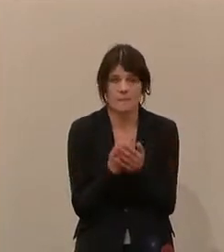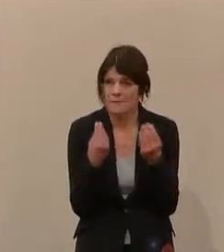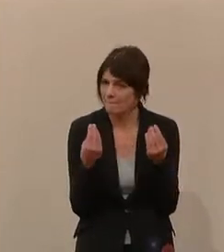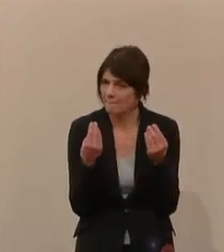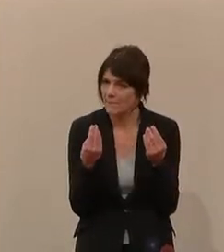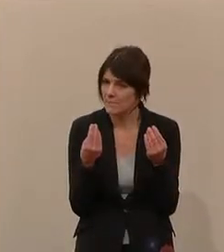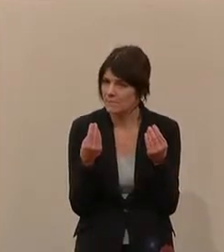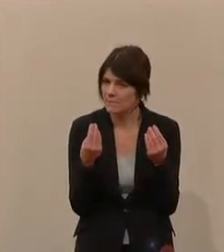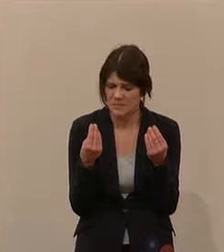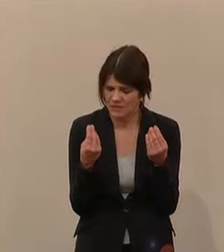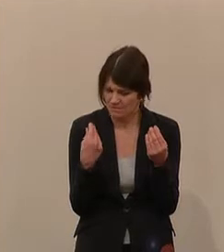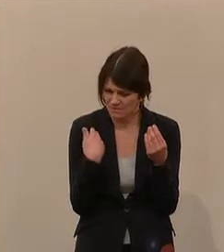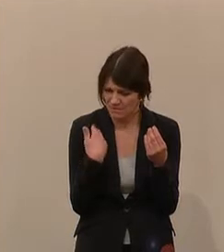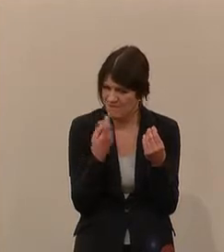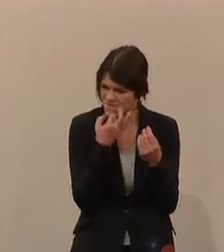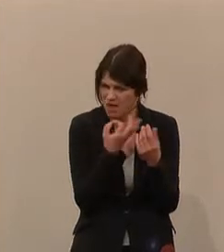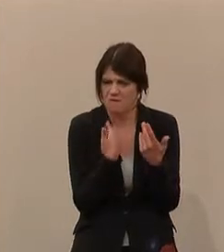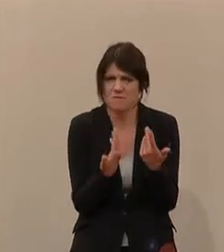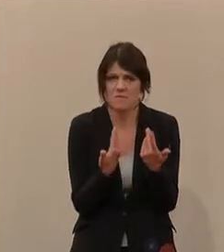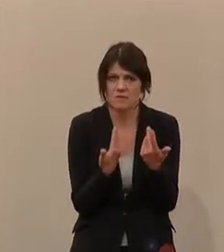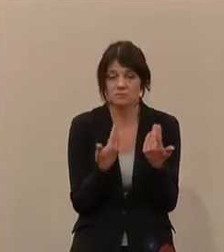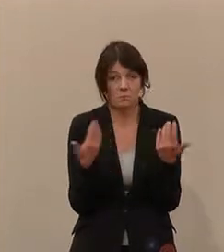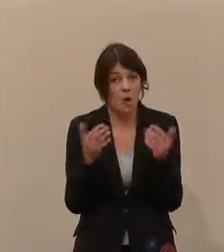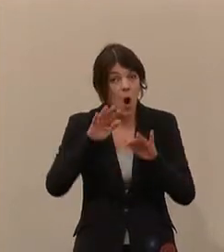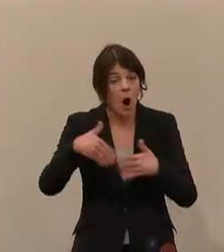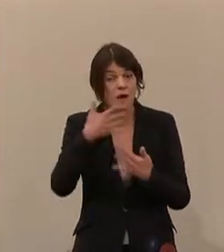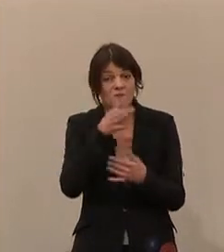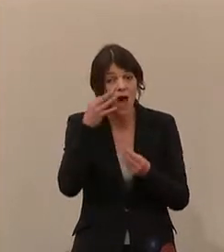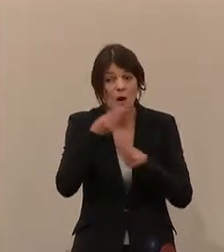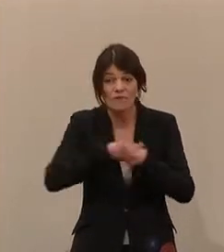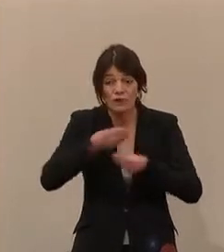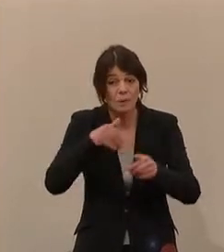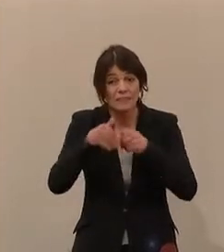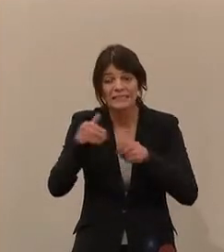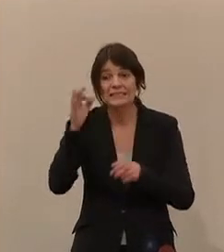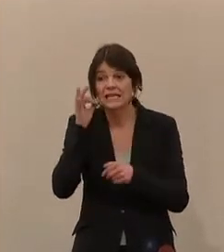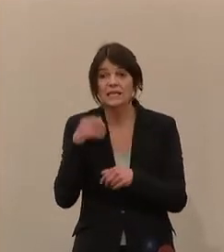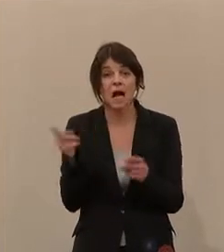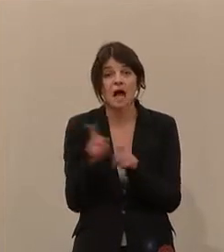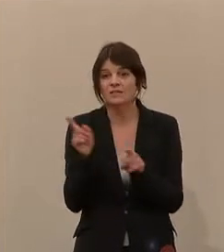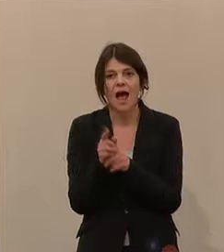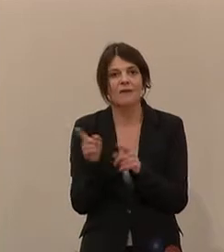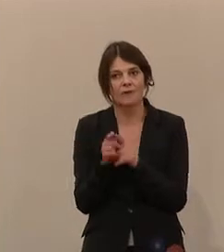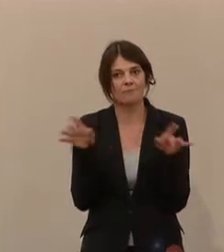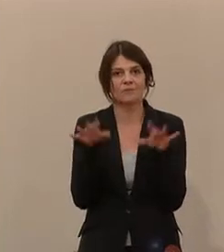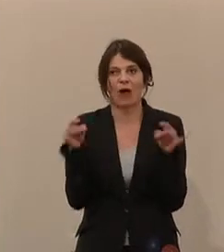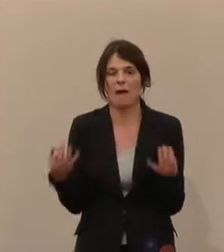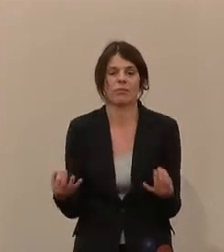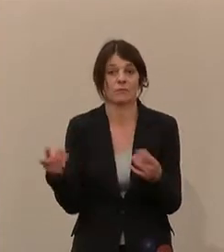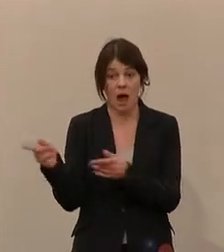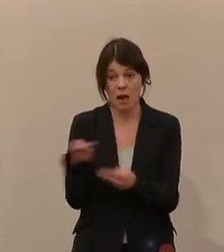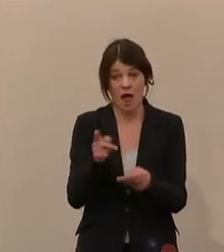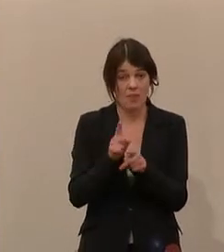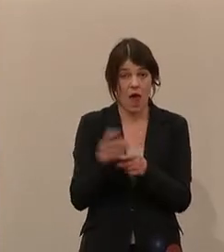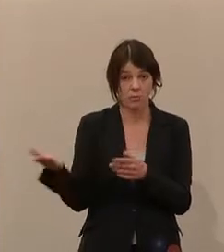Die Frage, die sich hier stellt, ist natürlich, ob dann die Frau Wirtschaftsministerin als gelernte Schamanin eingeladen ist. Das sollte